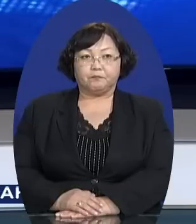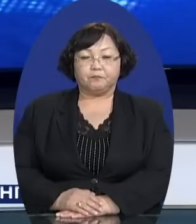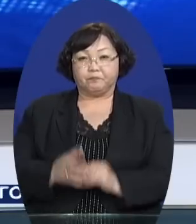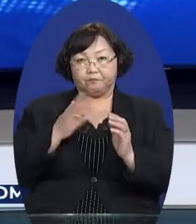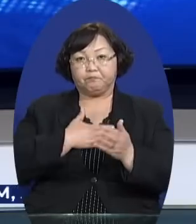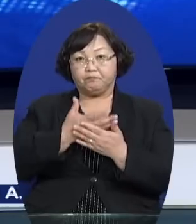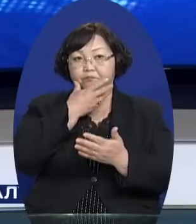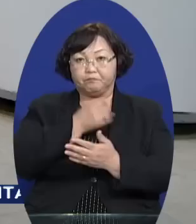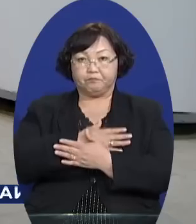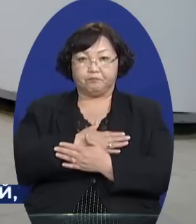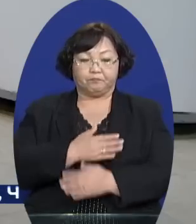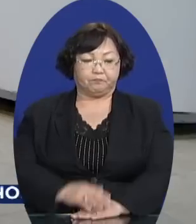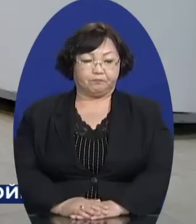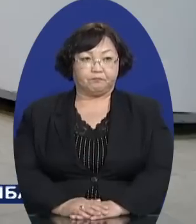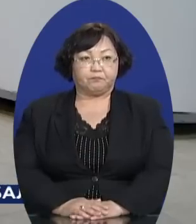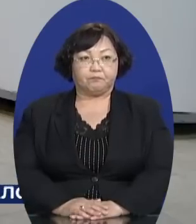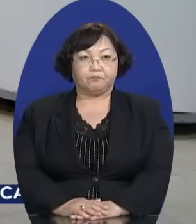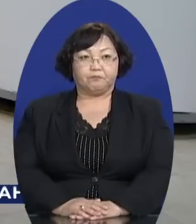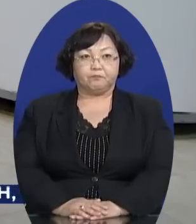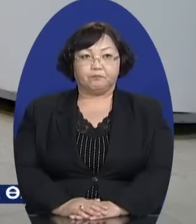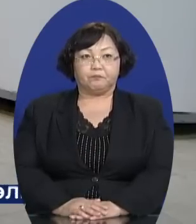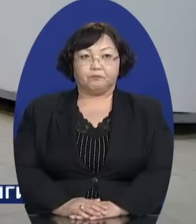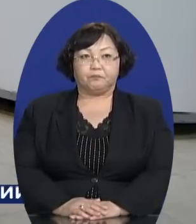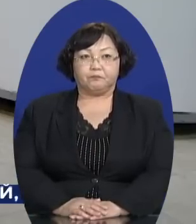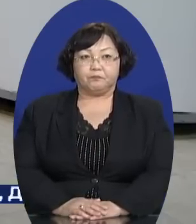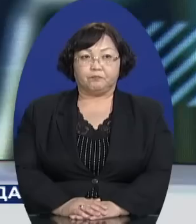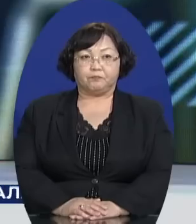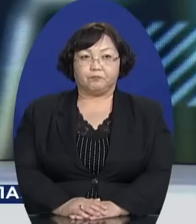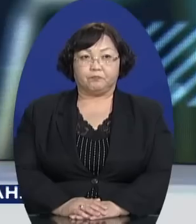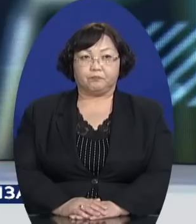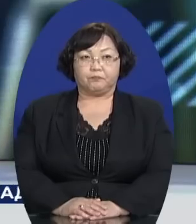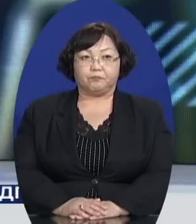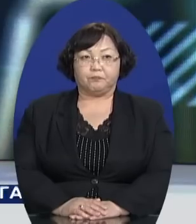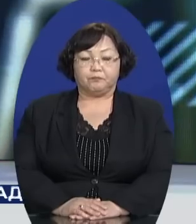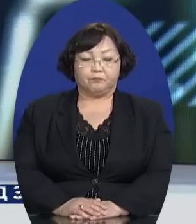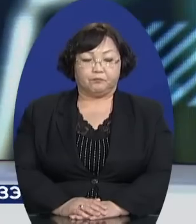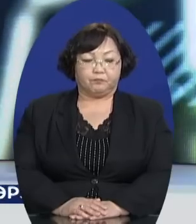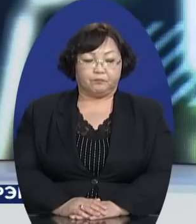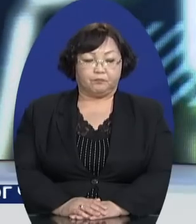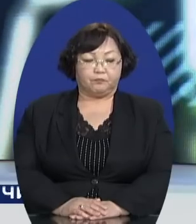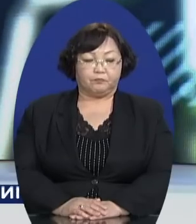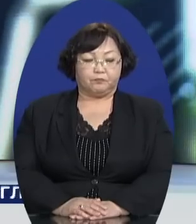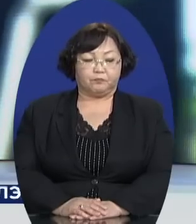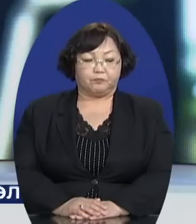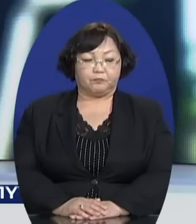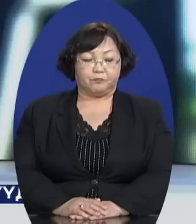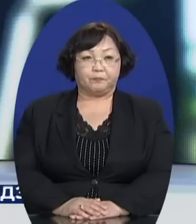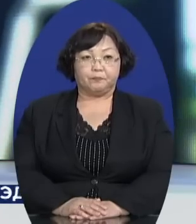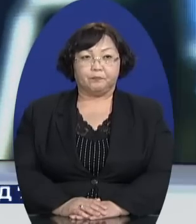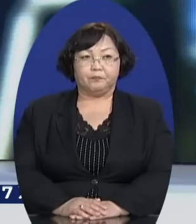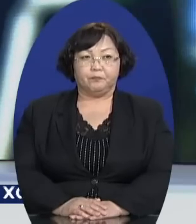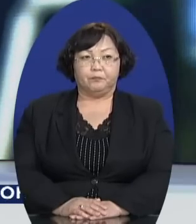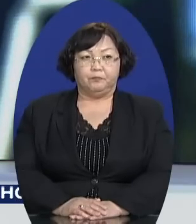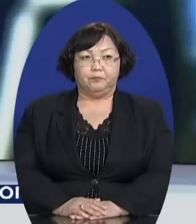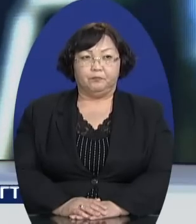Олон улсын үйл явдлын мэдээлэл сөрглөө. Улсын мэдээг орчуулагч доктор Пүрэв Дулгар та бүхэнд хүргэлээ. үргэлжлүүлэн спортын мэдээ хөрөхөөр